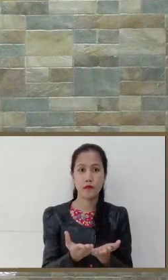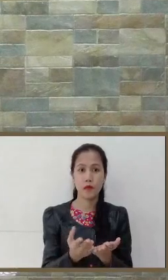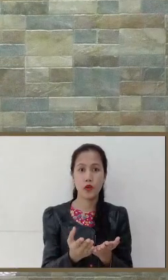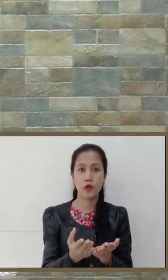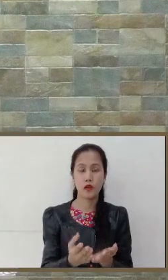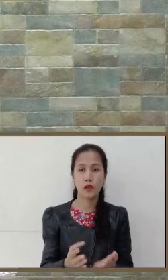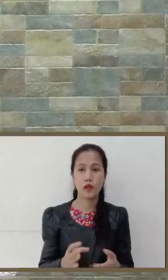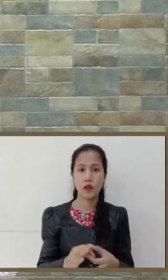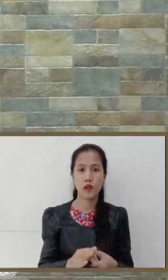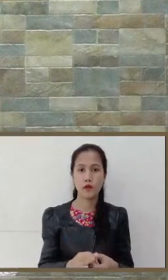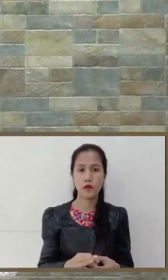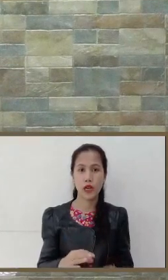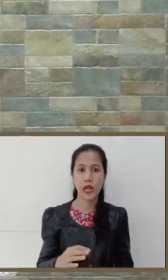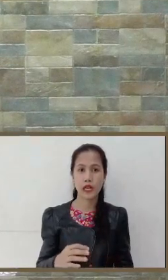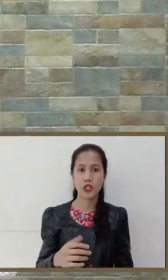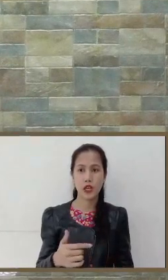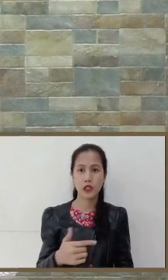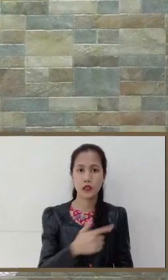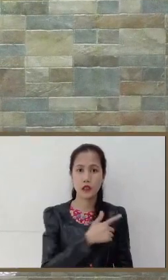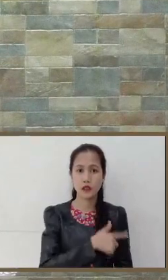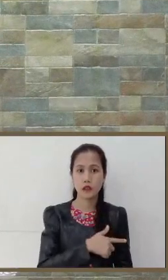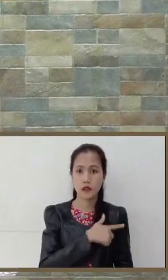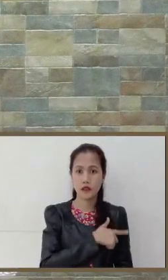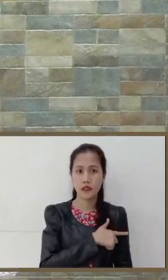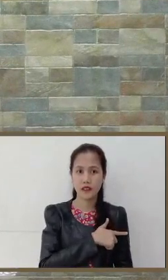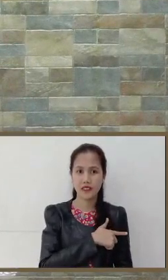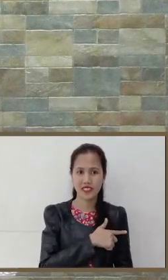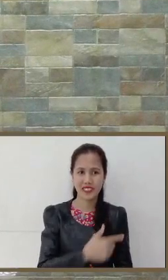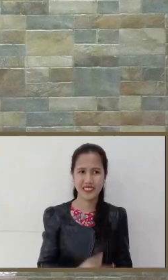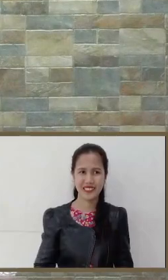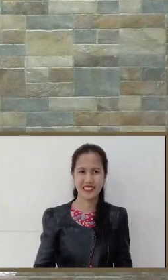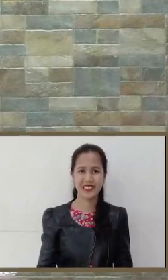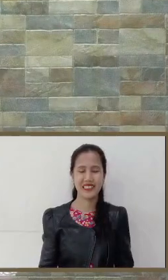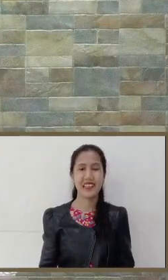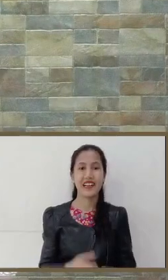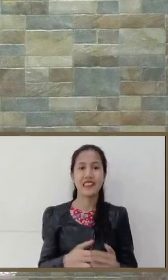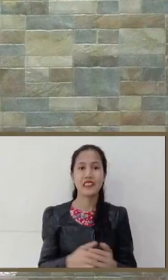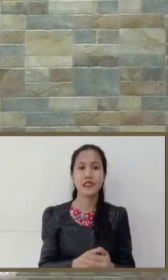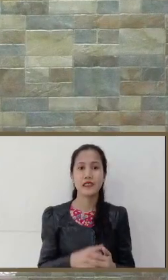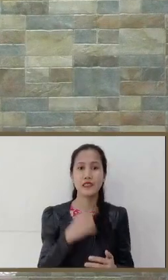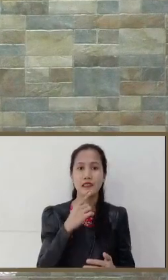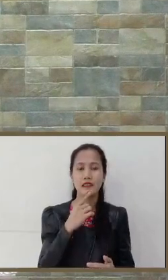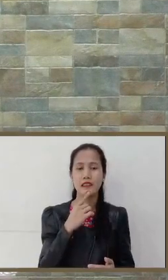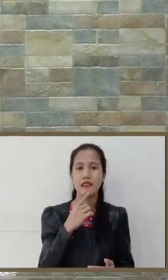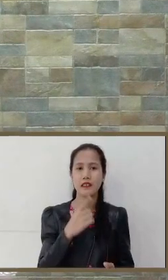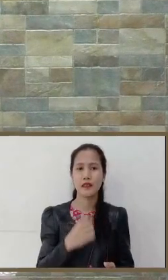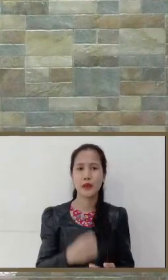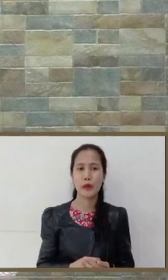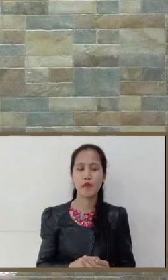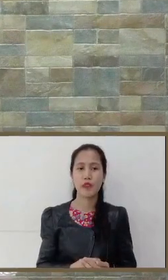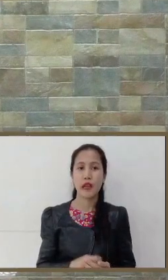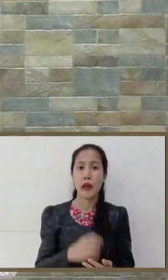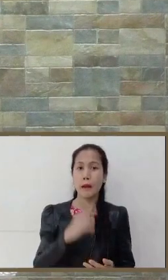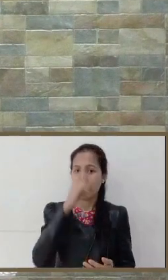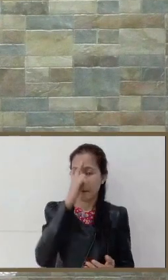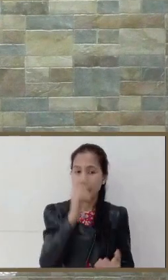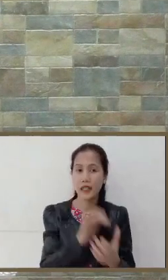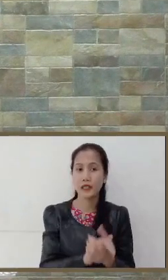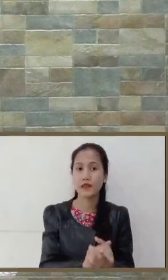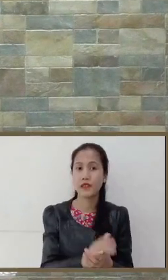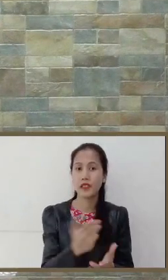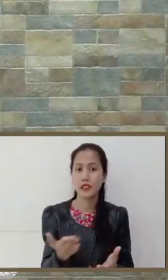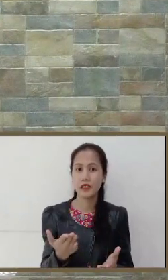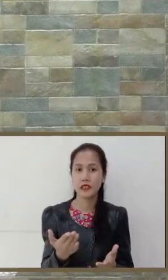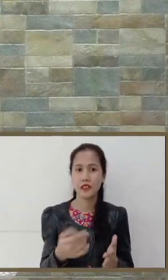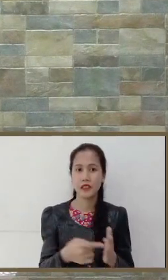taga-Galacia, kinu-question na nila si Paul. Pero nagpakita si Paul, ito ang aking stand. Maliwala kayo sa hindi, ito